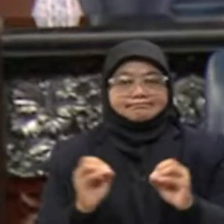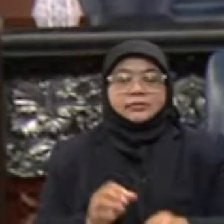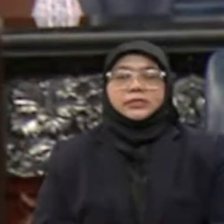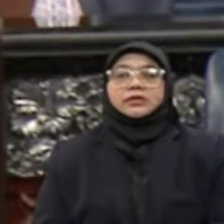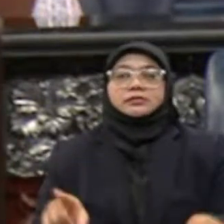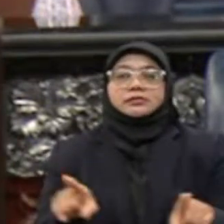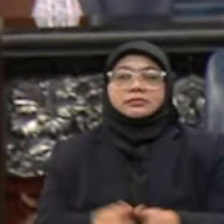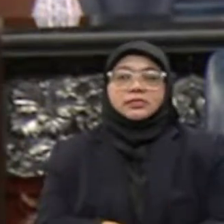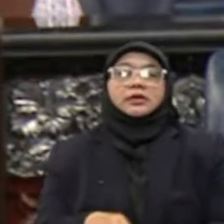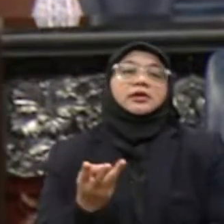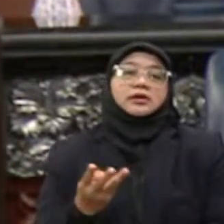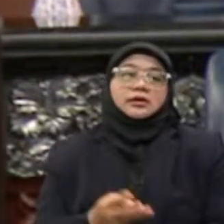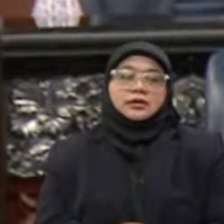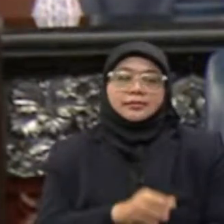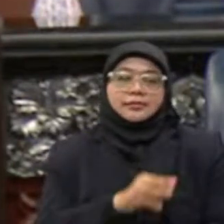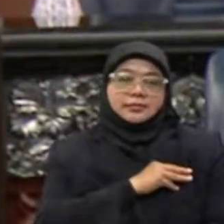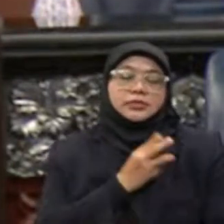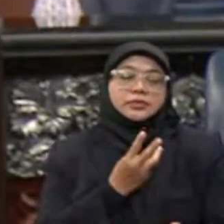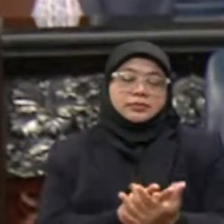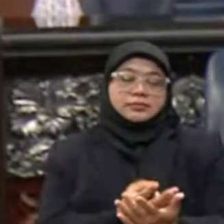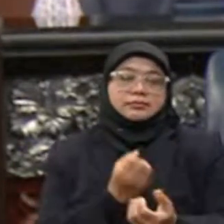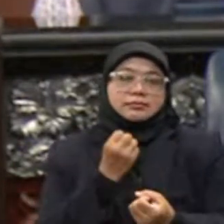disebut oleh Menteri Keuangan